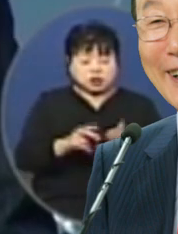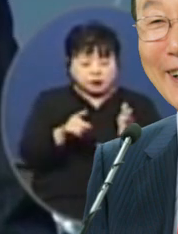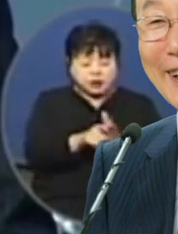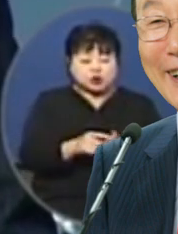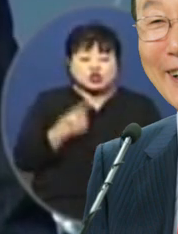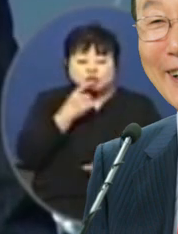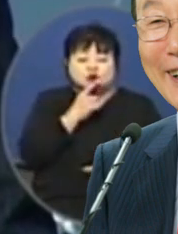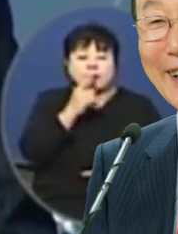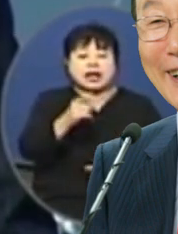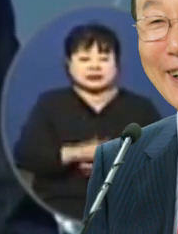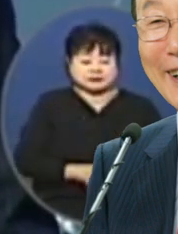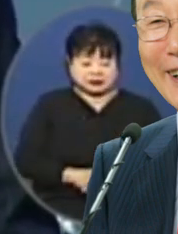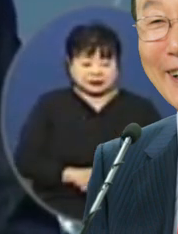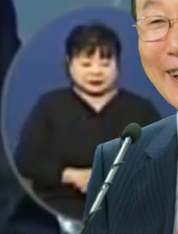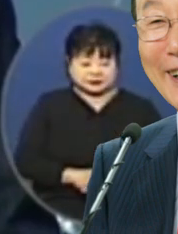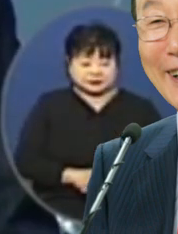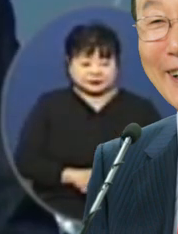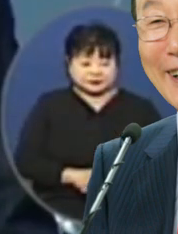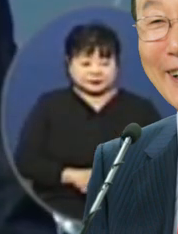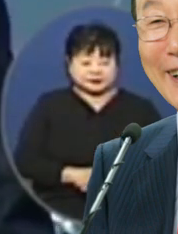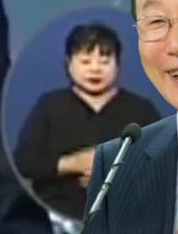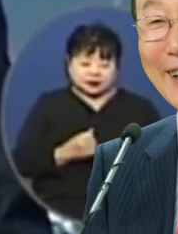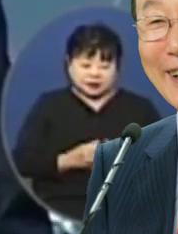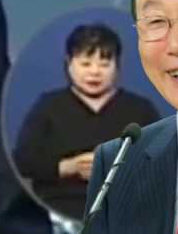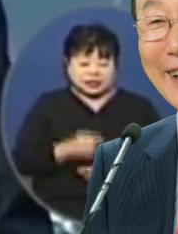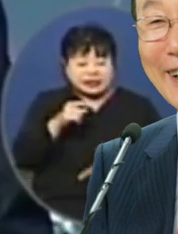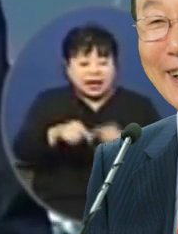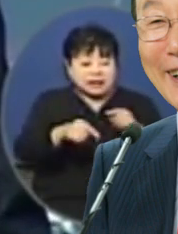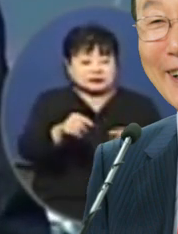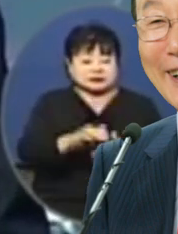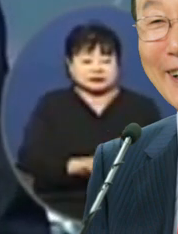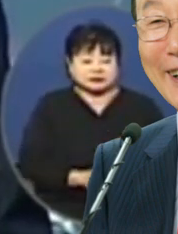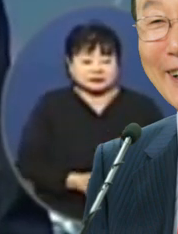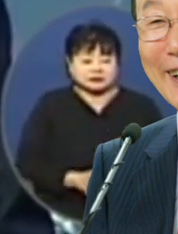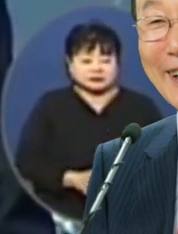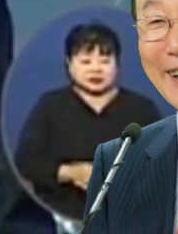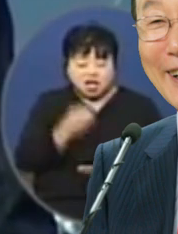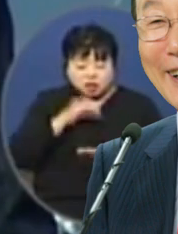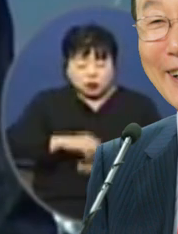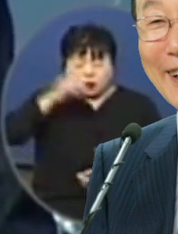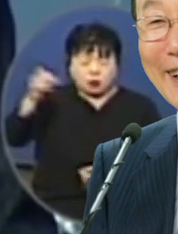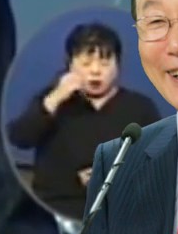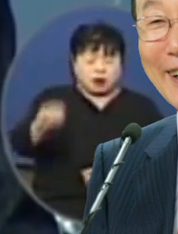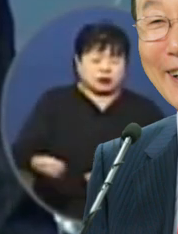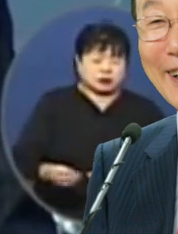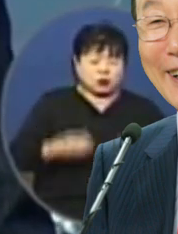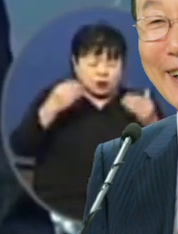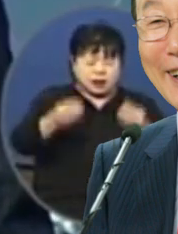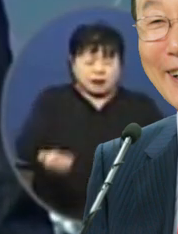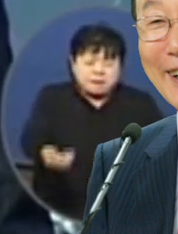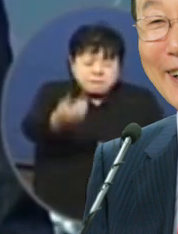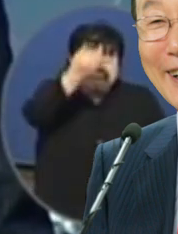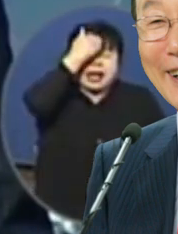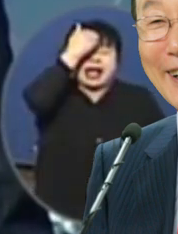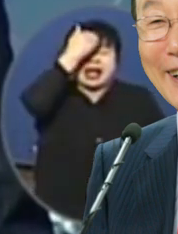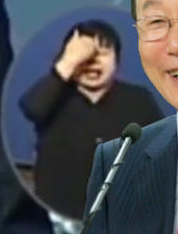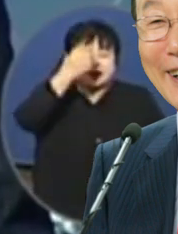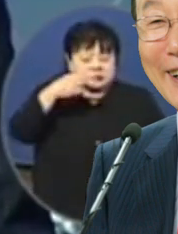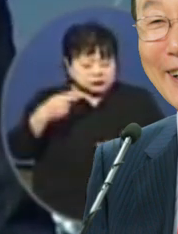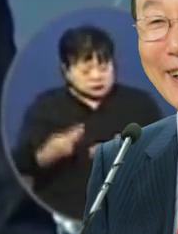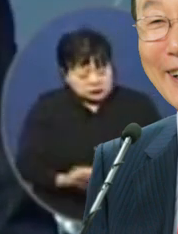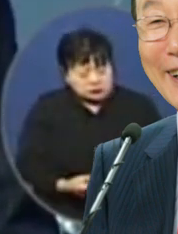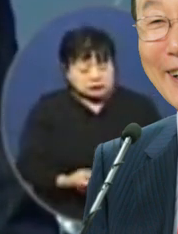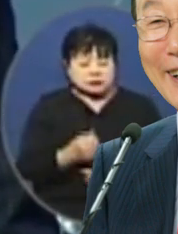입술로 말했었습니다. 그래서 나가서 물맷돌을 던져 골리앗을 때려잡은